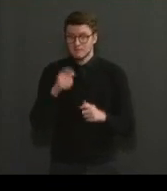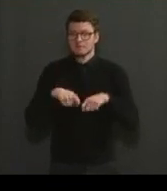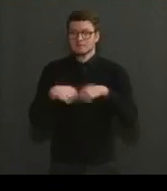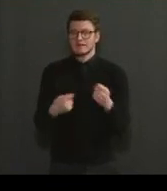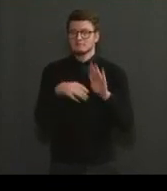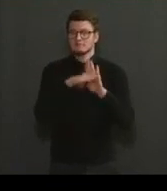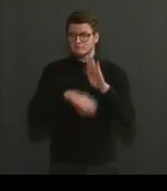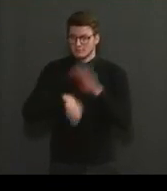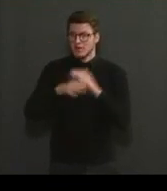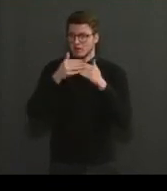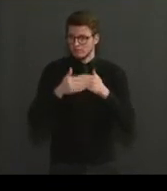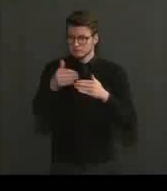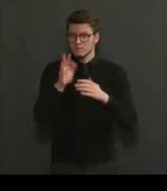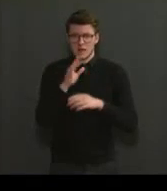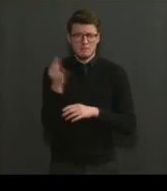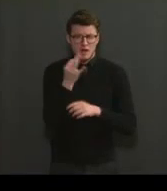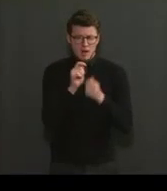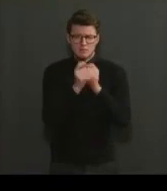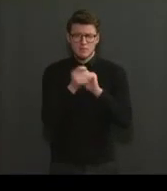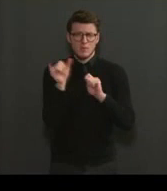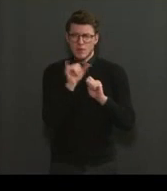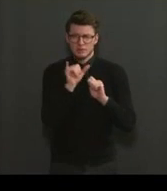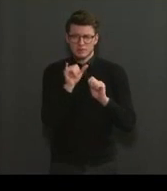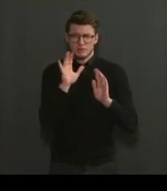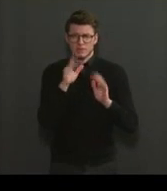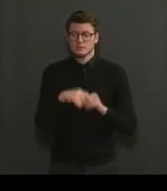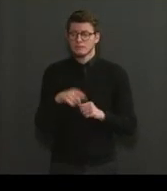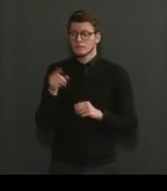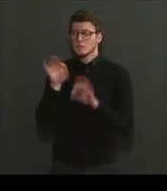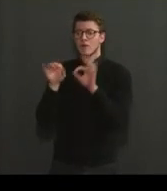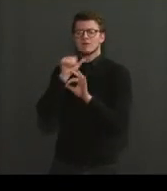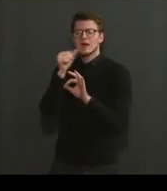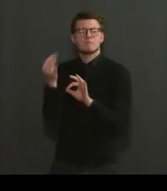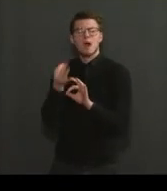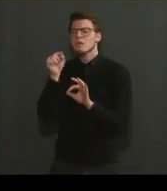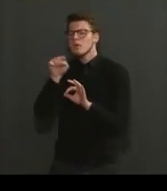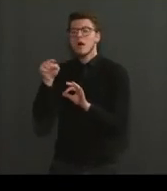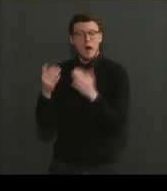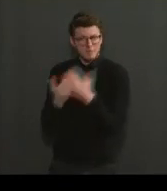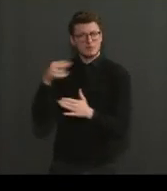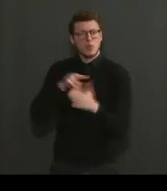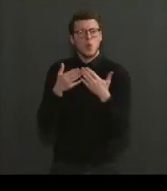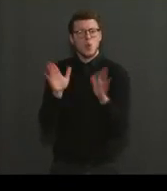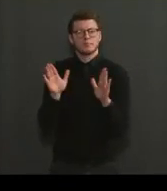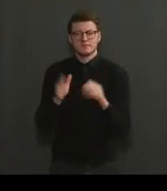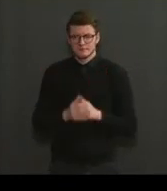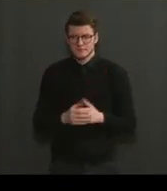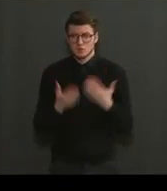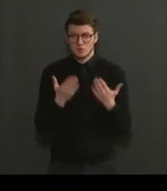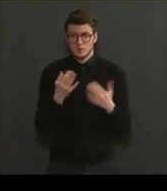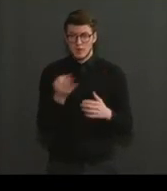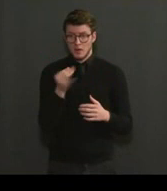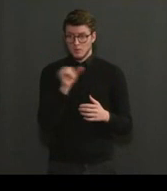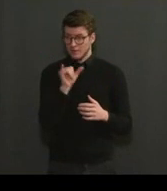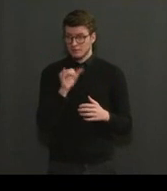jullie ongetwijfeld, is het feit dat niet-essentiële winkels vanaf morgen opnieuw de deuren mogen openen. Het komt er nu op aan om dit in alle